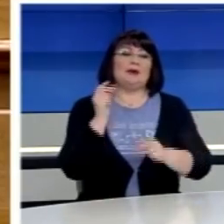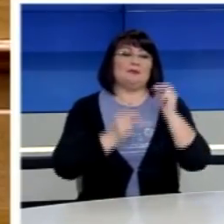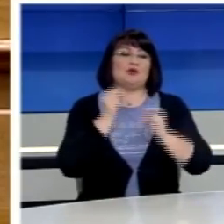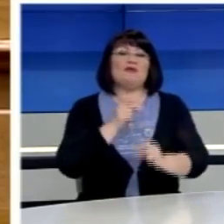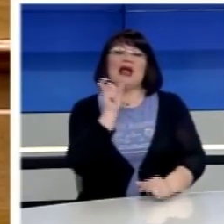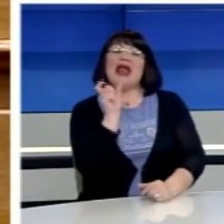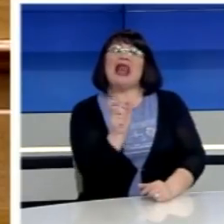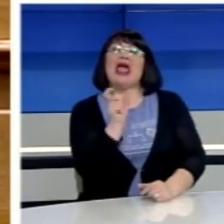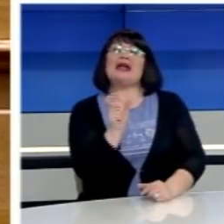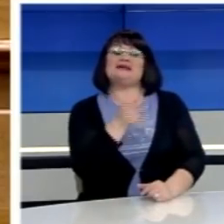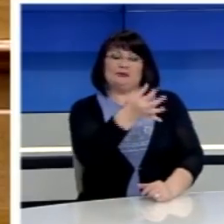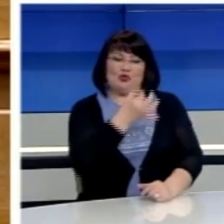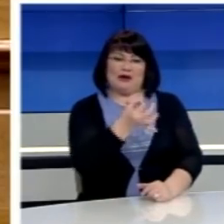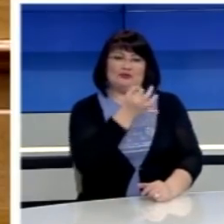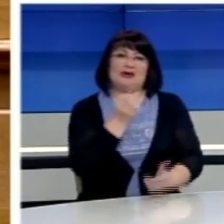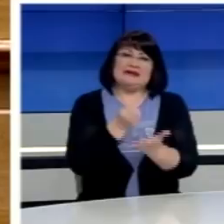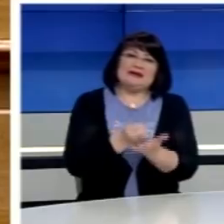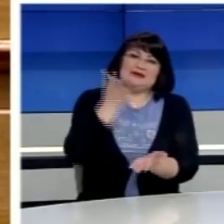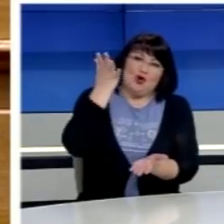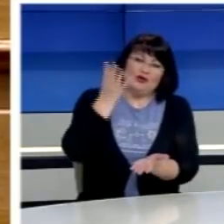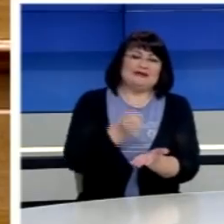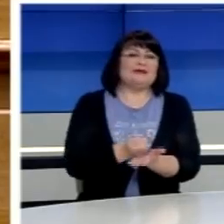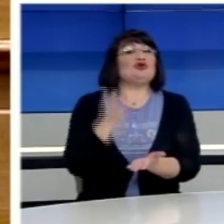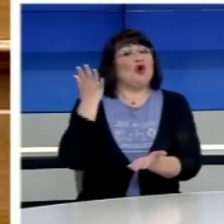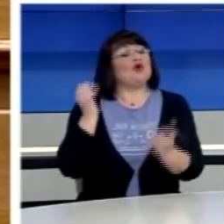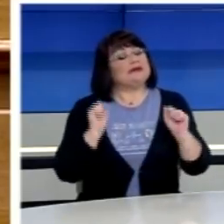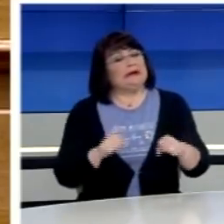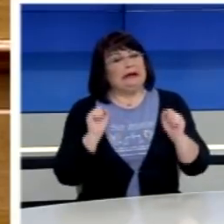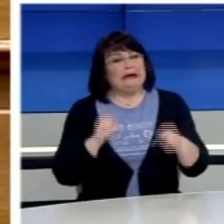όμορφη λεξούλα της αξιολόγησης που ακούγεται συμπαθητικά